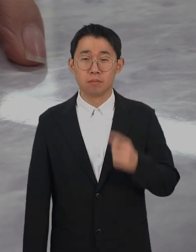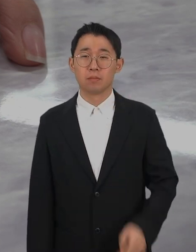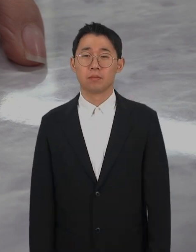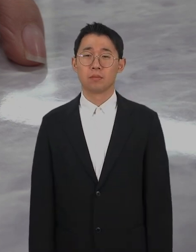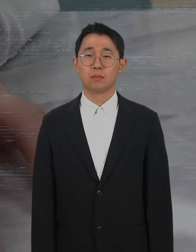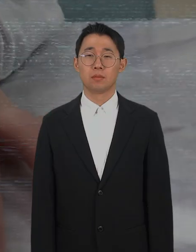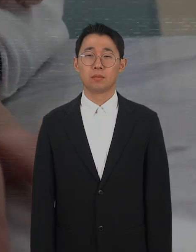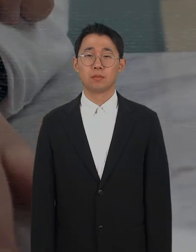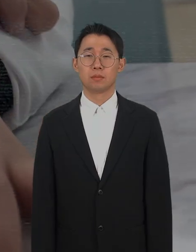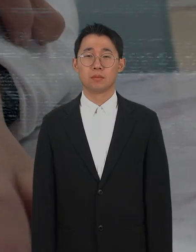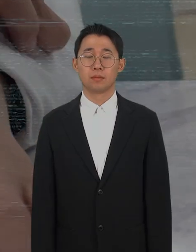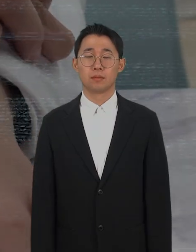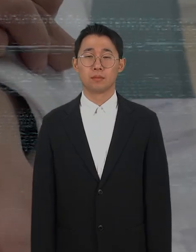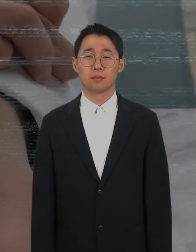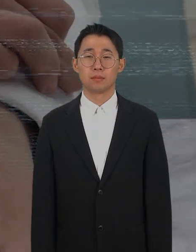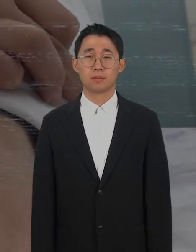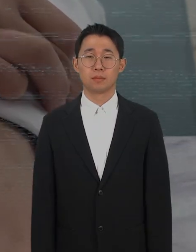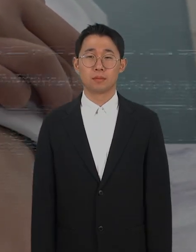볼까요?